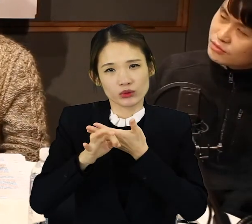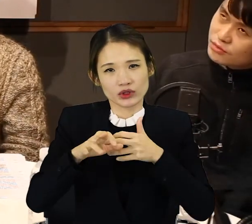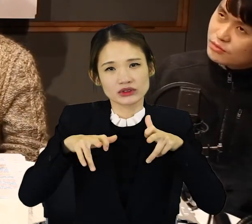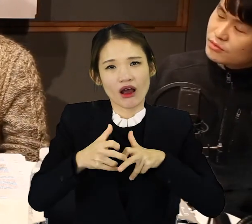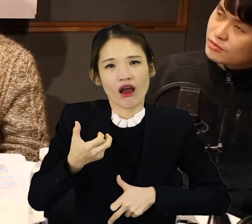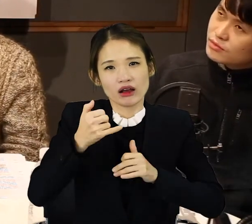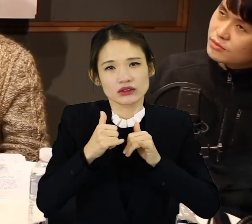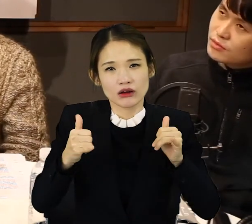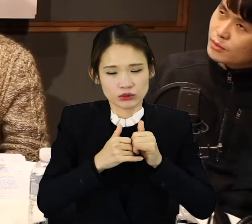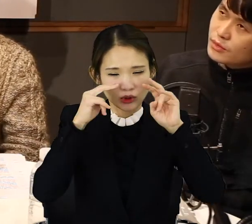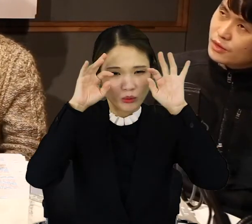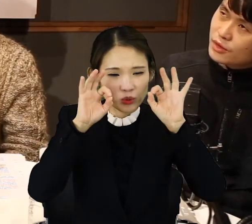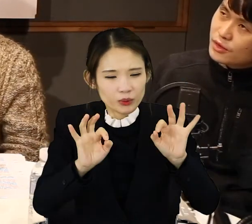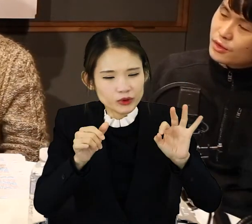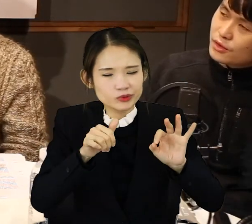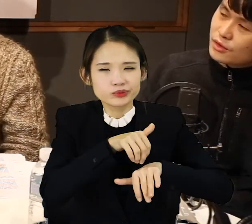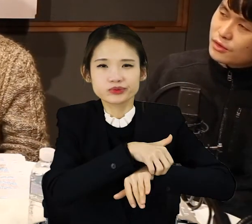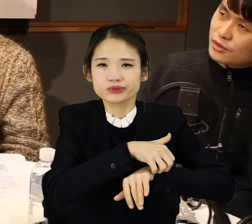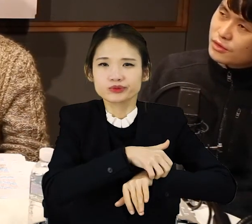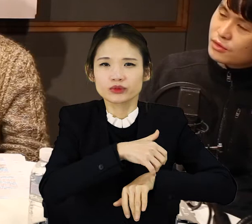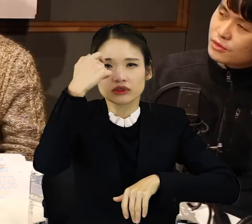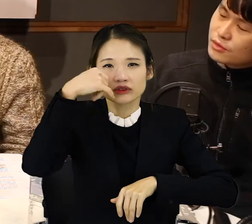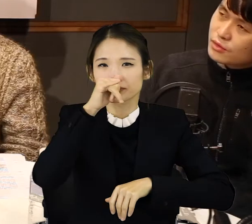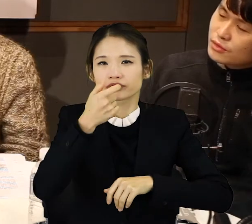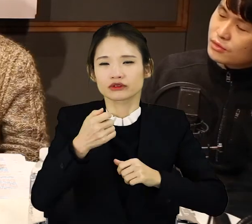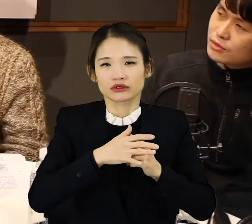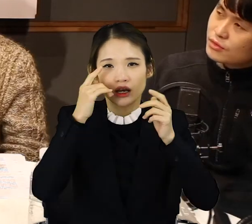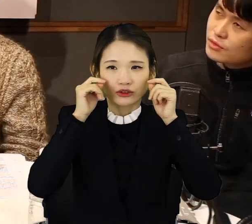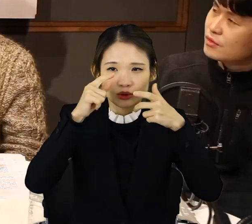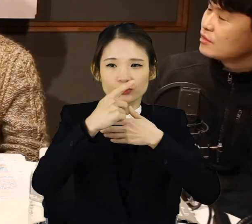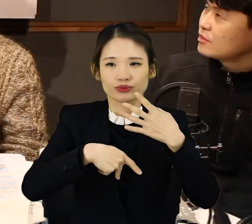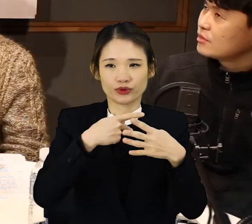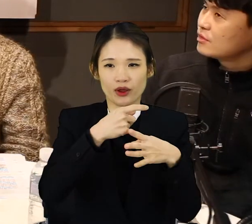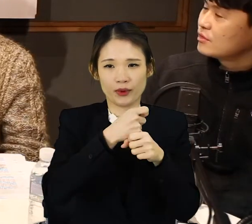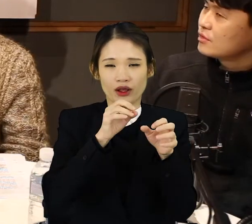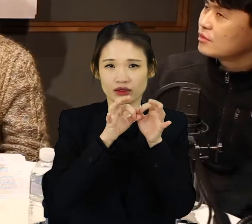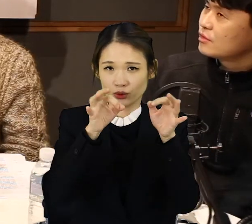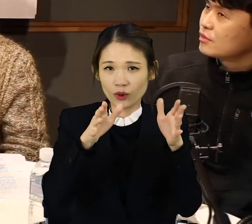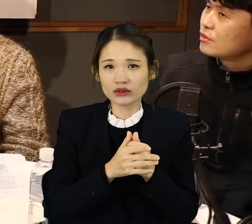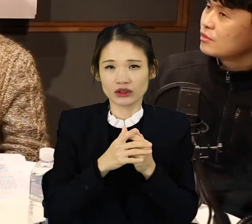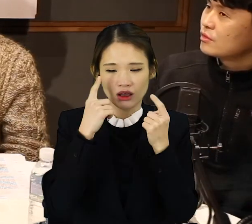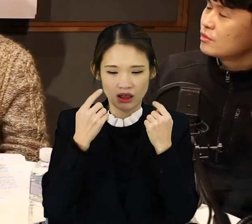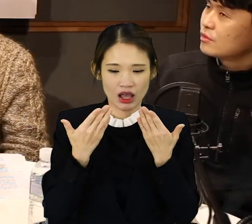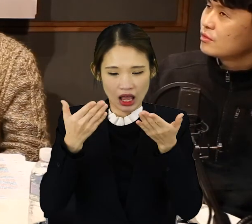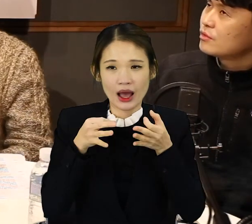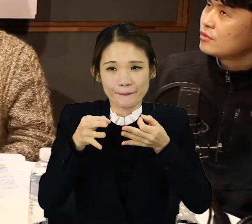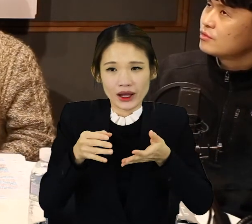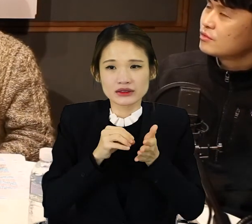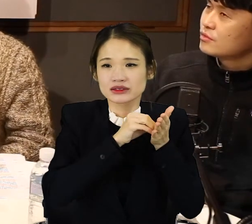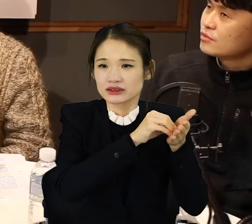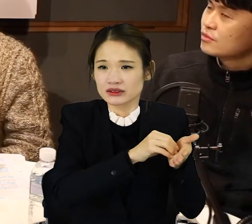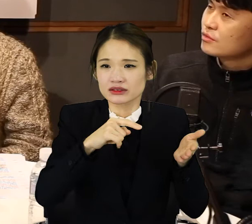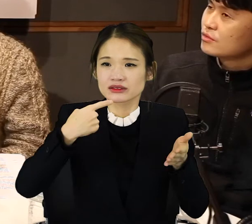가지신 분들이 보기에는 불편하실 수 있죠. 근데 솔직히 눈을 떠요 제가 이제 그 프로그램 하는 동안 저도 저기 각막 기증하고 이거 다 신청을 하고